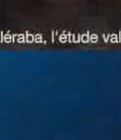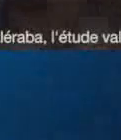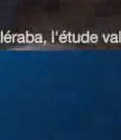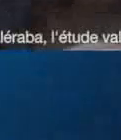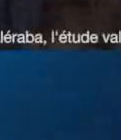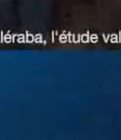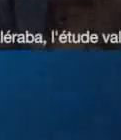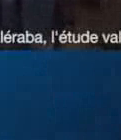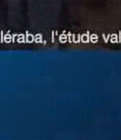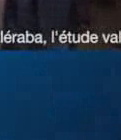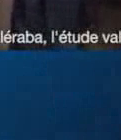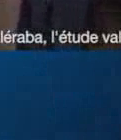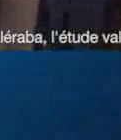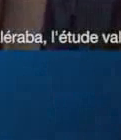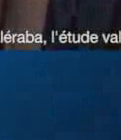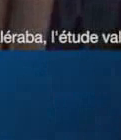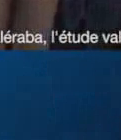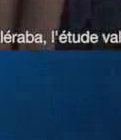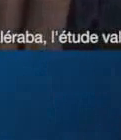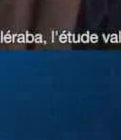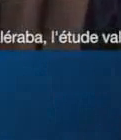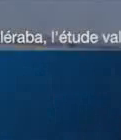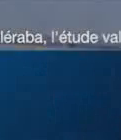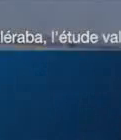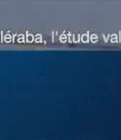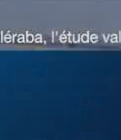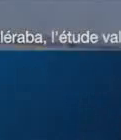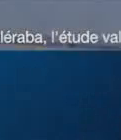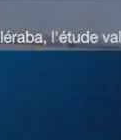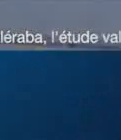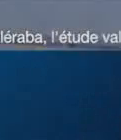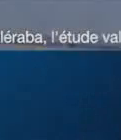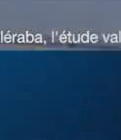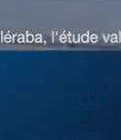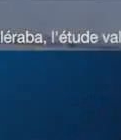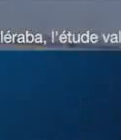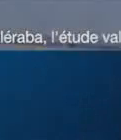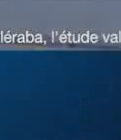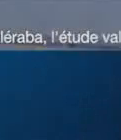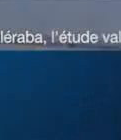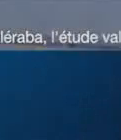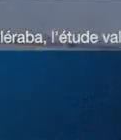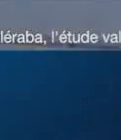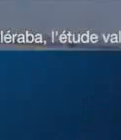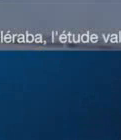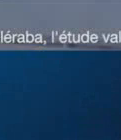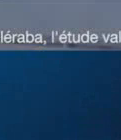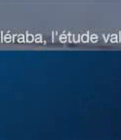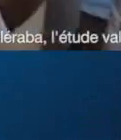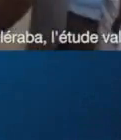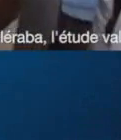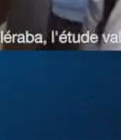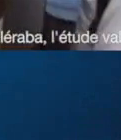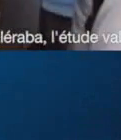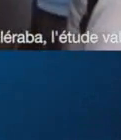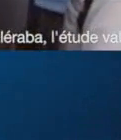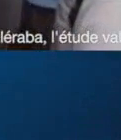La Côte d'Ivoire, le Burkina Faso, avec le concours financier du Japon, se dote d'un outil de facilitation du